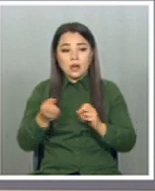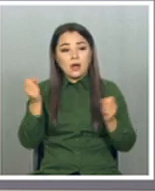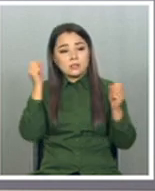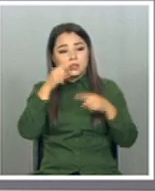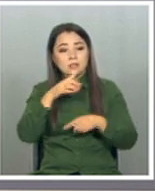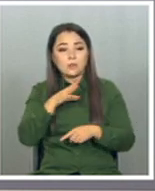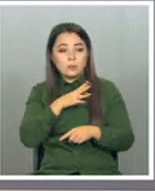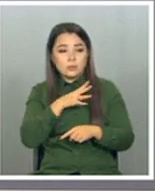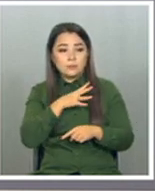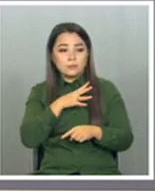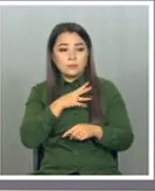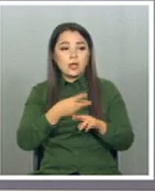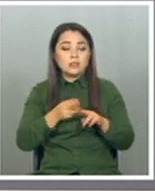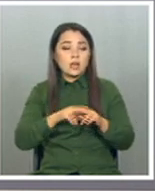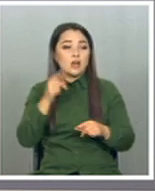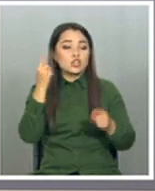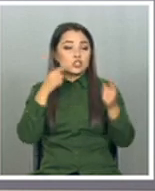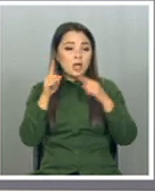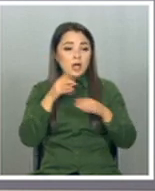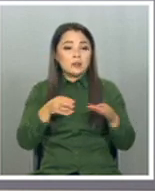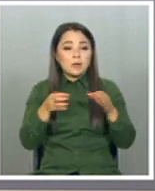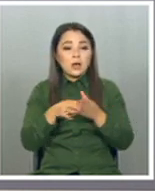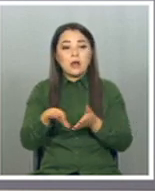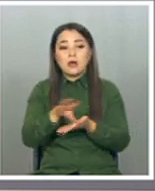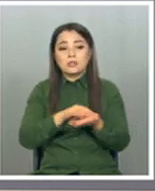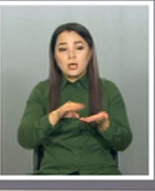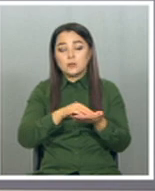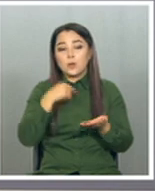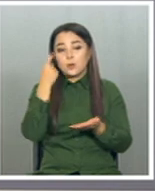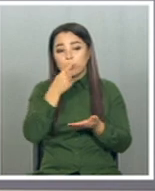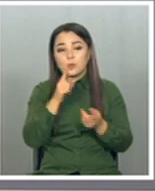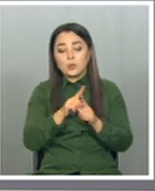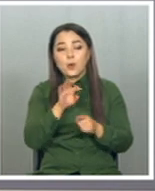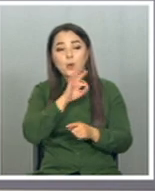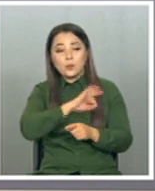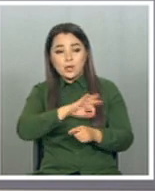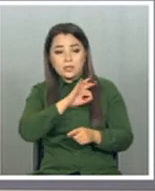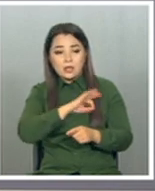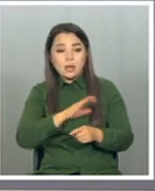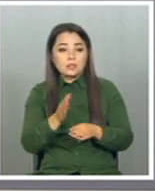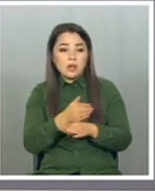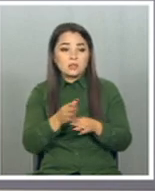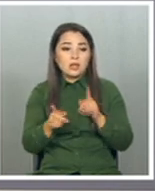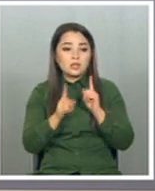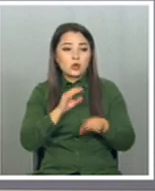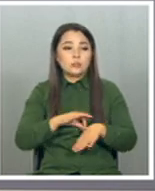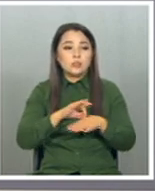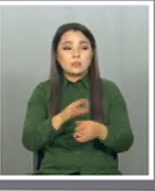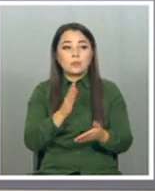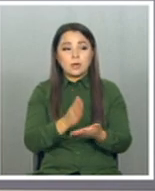анықтадыңыз. Шығармадағы қайталау түрлерінің қолданысына талдау жасадыңыз.